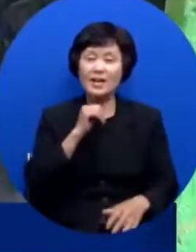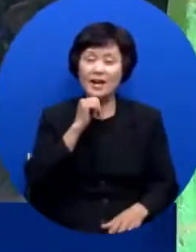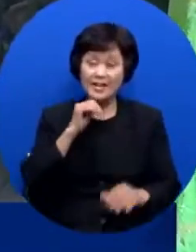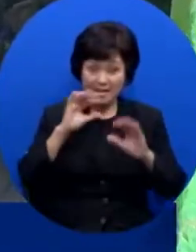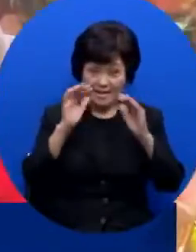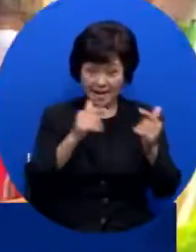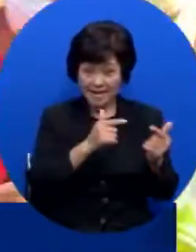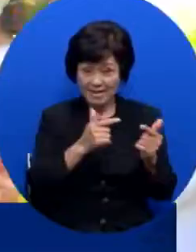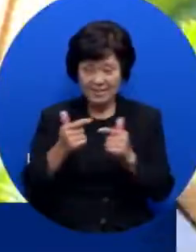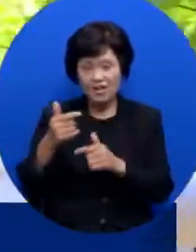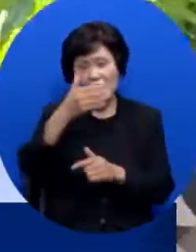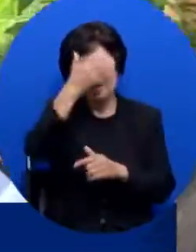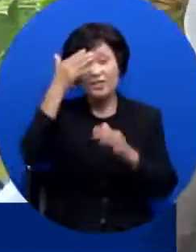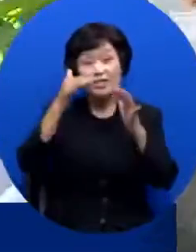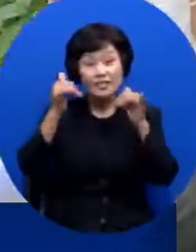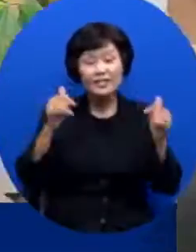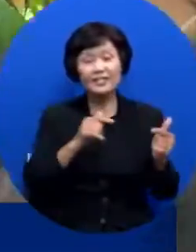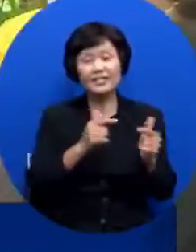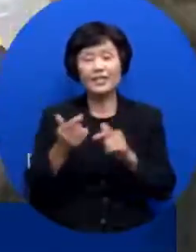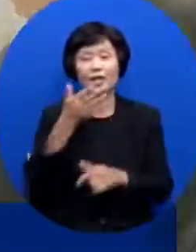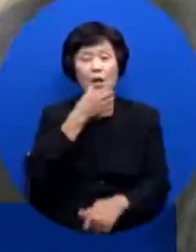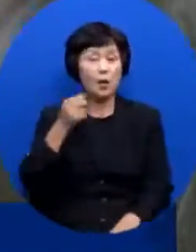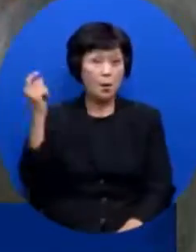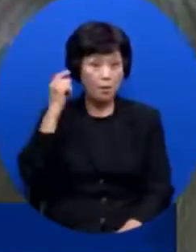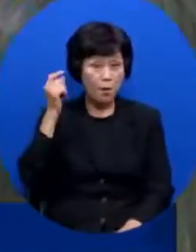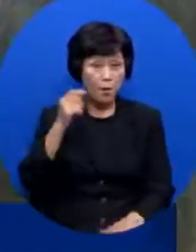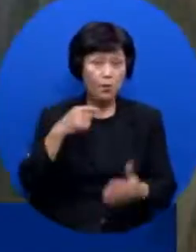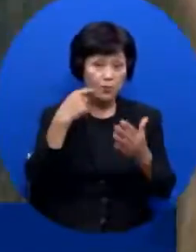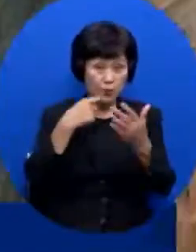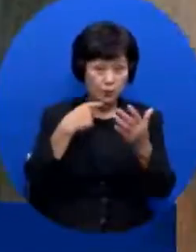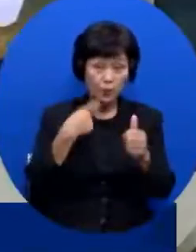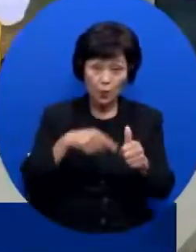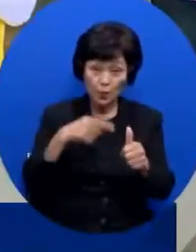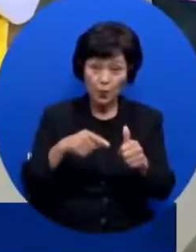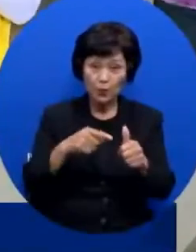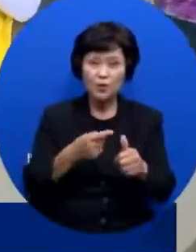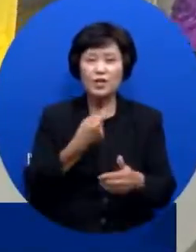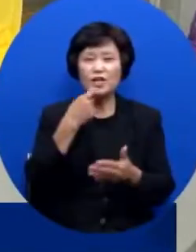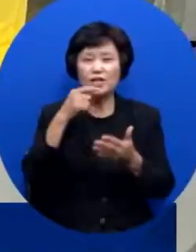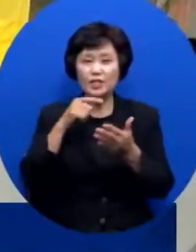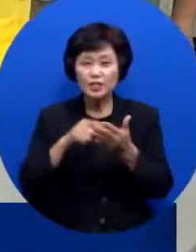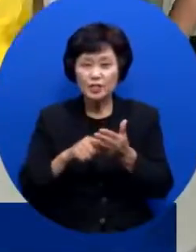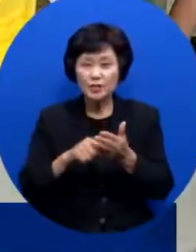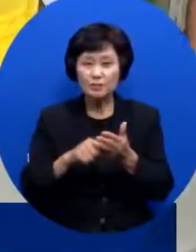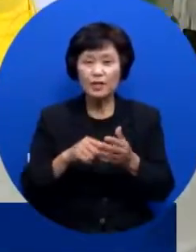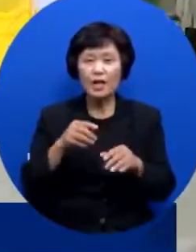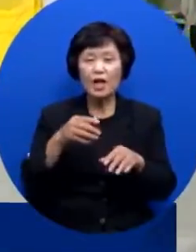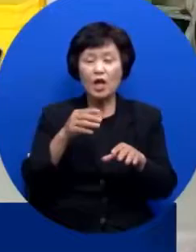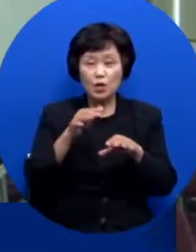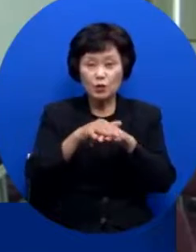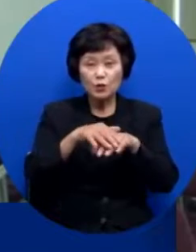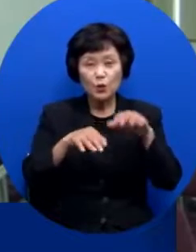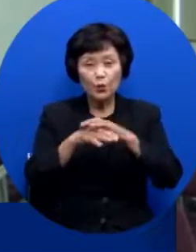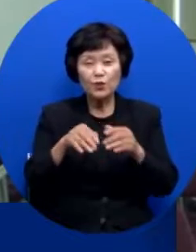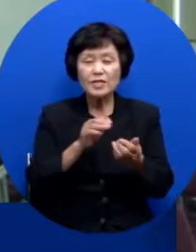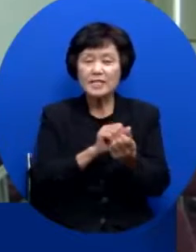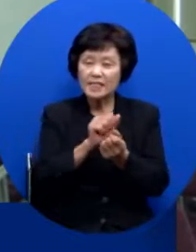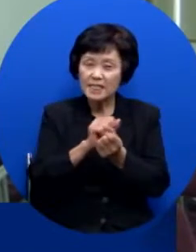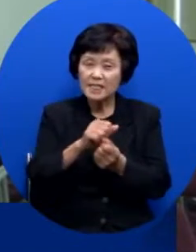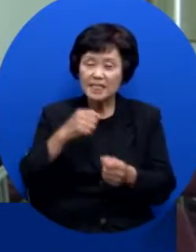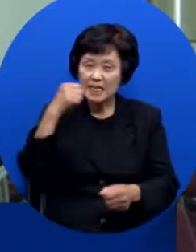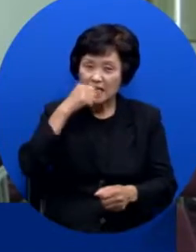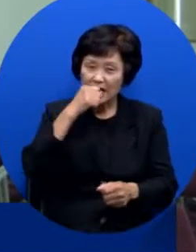그 청년들에게 보건 교육이라고 해서 손 씻기, 양치 교육 등의 사역들과 함께 더불어서